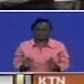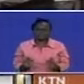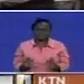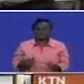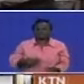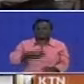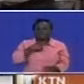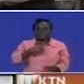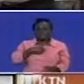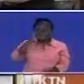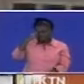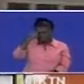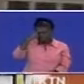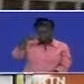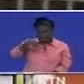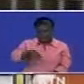Tunatembea maeneo ya Ngara hapa Nairobi.